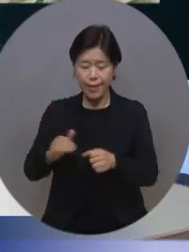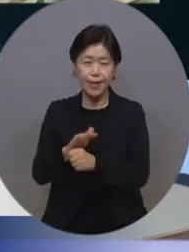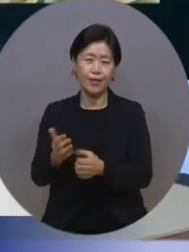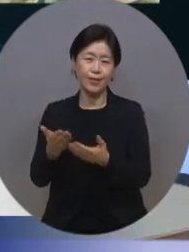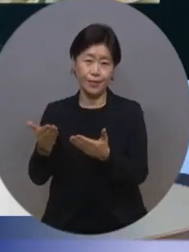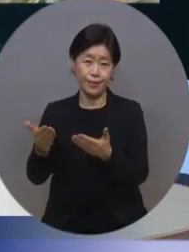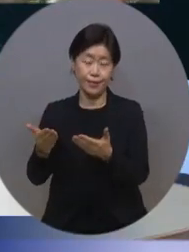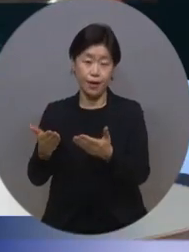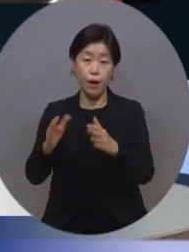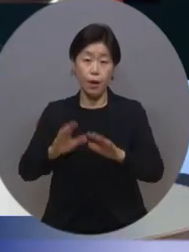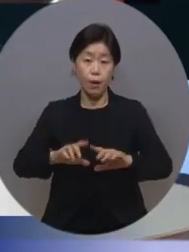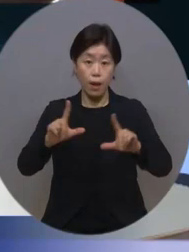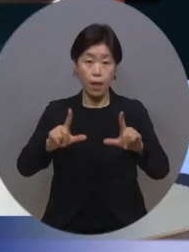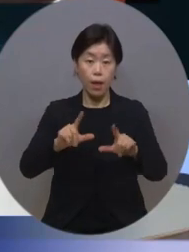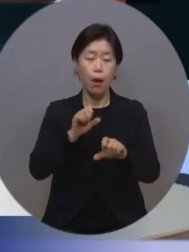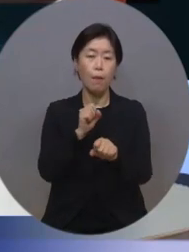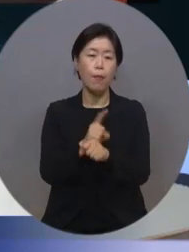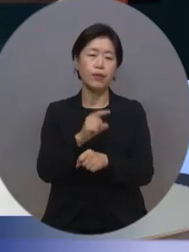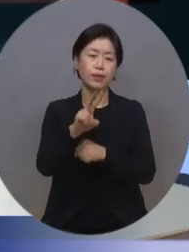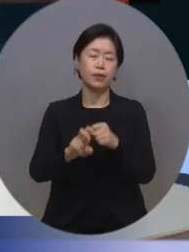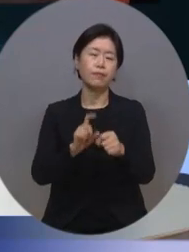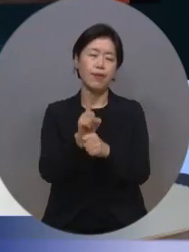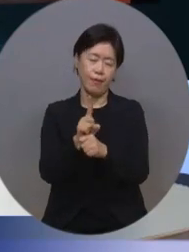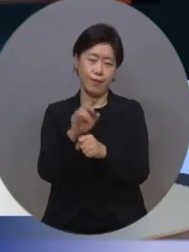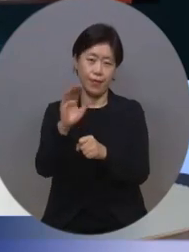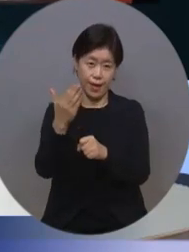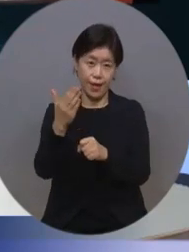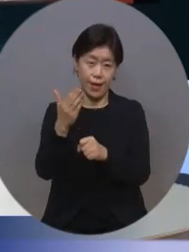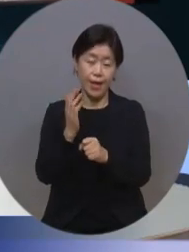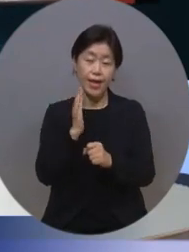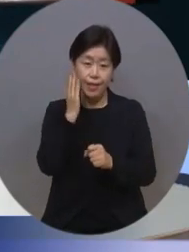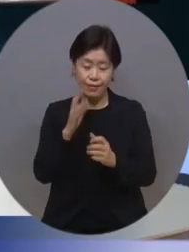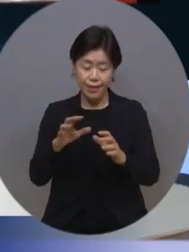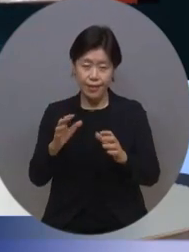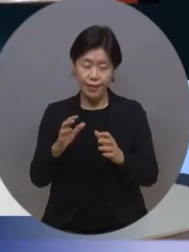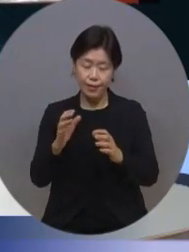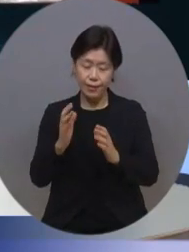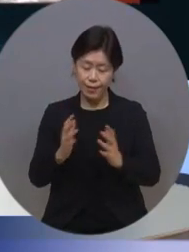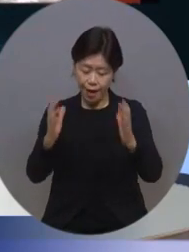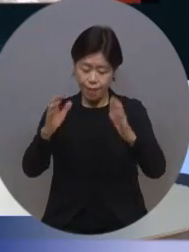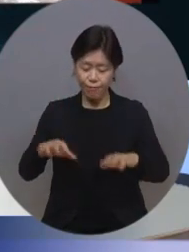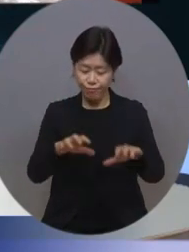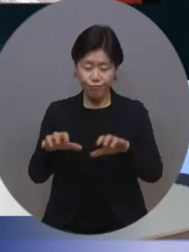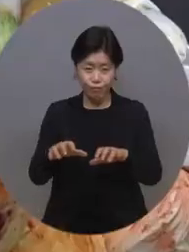21년째 진행되어 오고 있는 김장 나눔 현장에 전우주 기자가 다녀왔습니다.